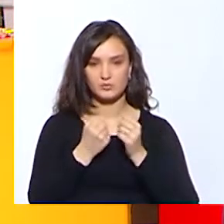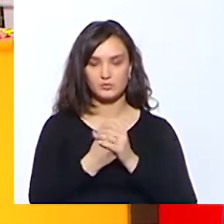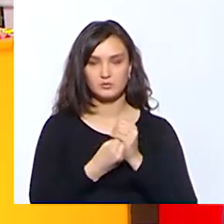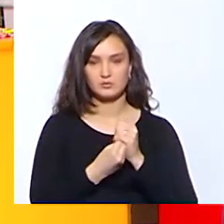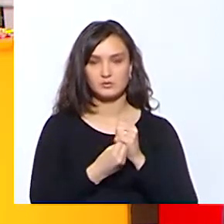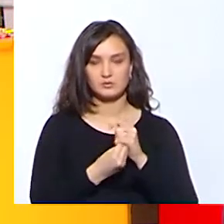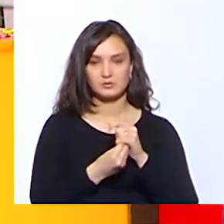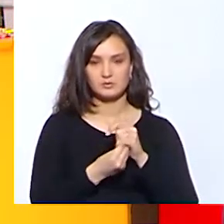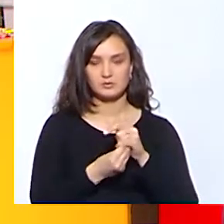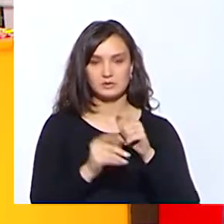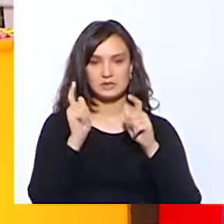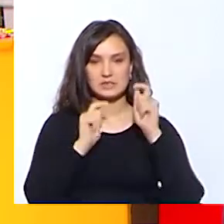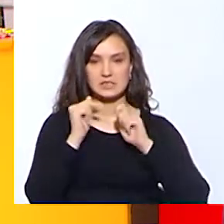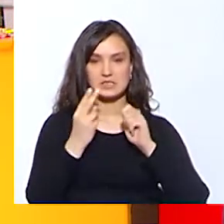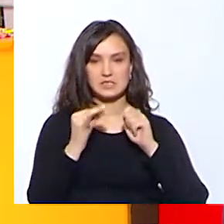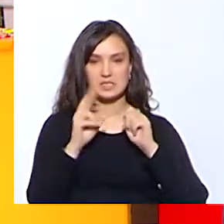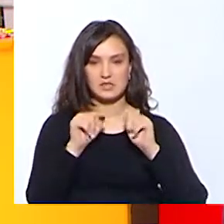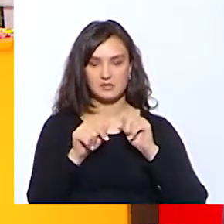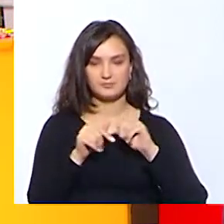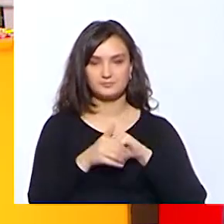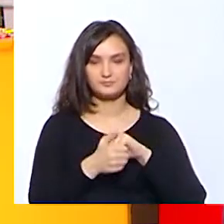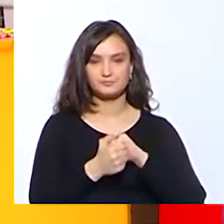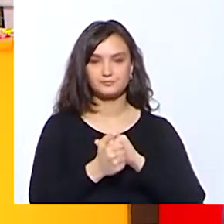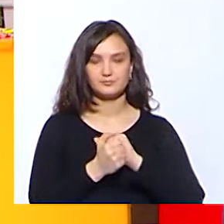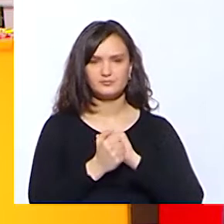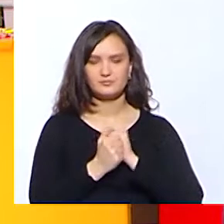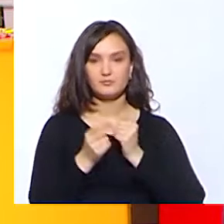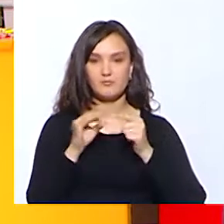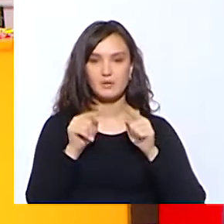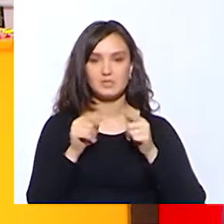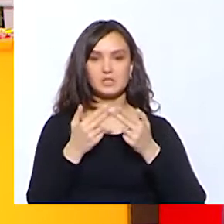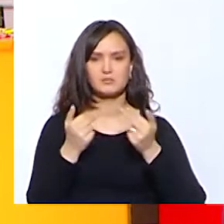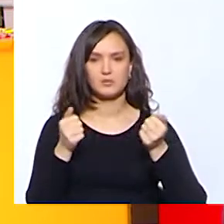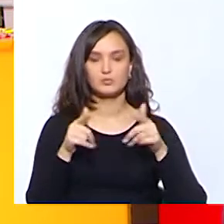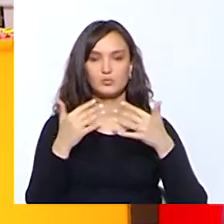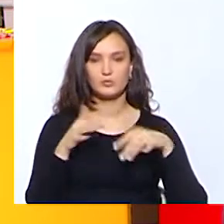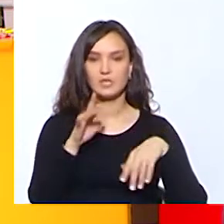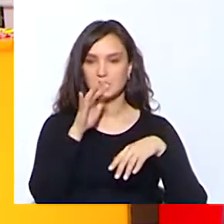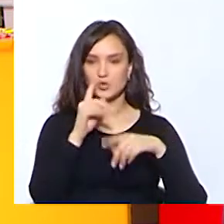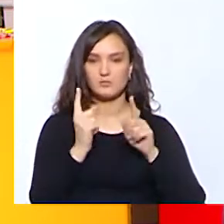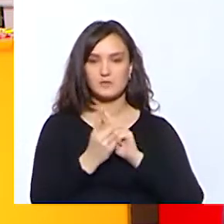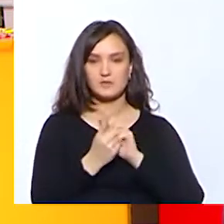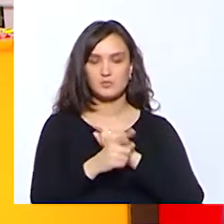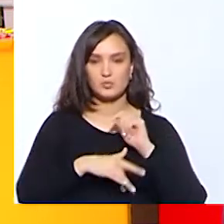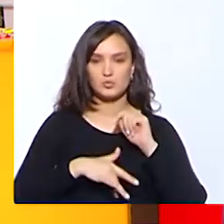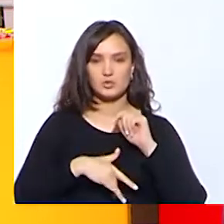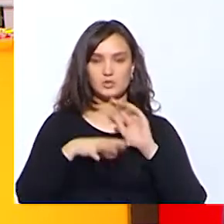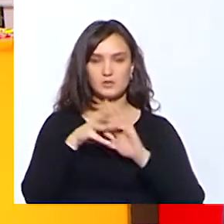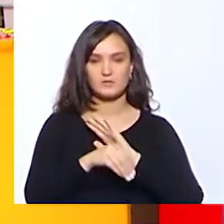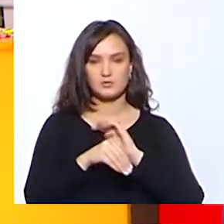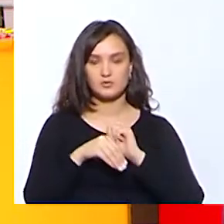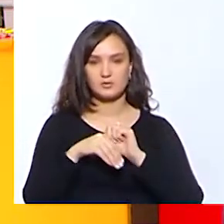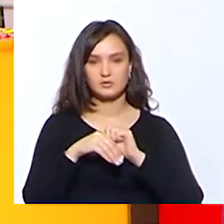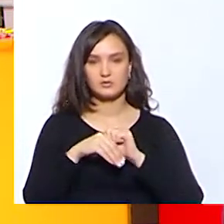რომ ეტალონური არის რძის ცილა. Თუმცა ეს თავისთავად უკვე ასაკობრივი ცვლილებები კუჭნას ლავის ტრაქში